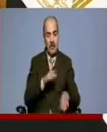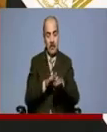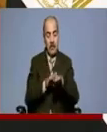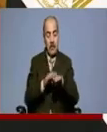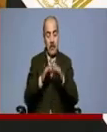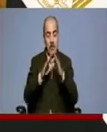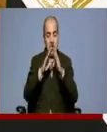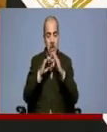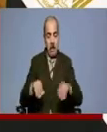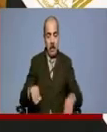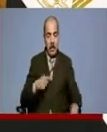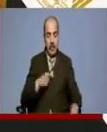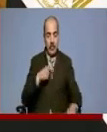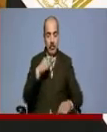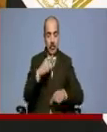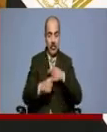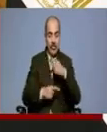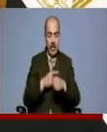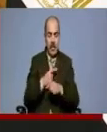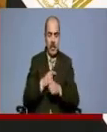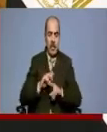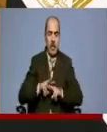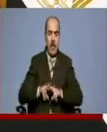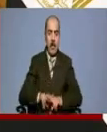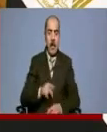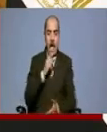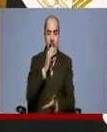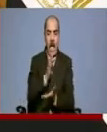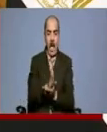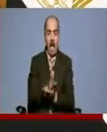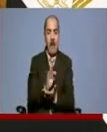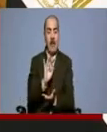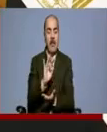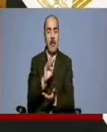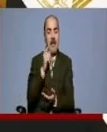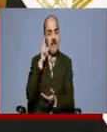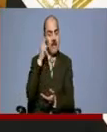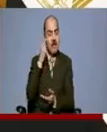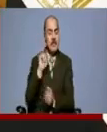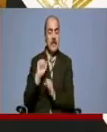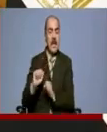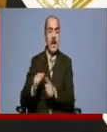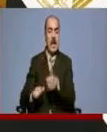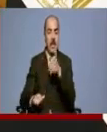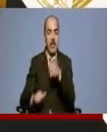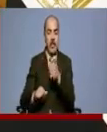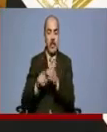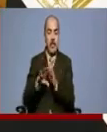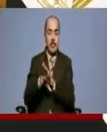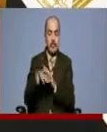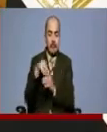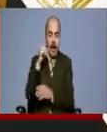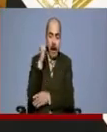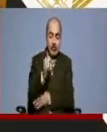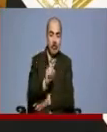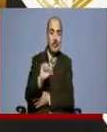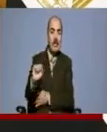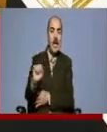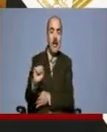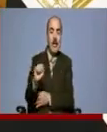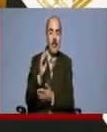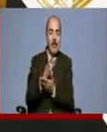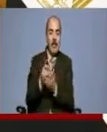غزه روحوا ناحيه غزه والدفع في هذا الاتجاه انت عارف حضرتك اللي هيروحوا ناحيه غزه دول كام مليون فرد مليون فرد في قطاع كله مساحته